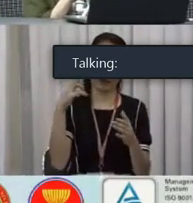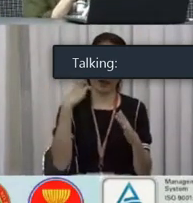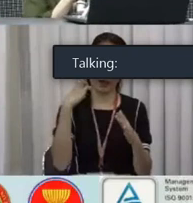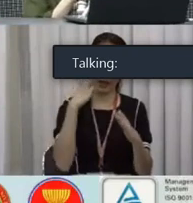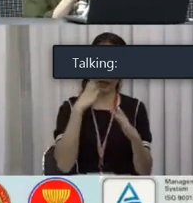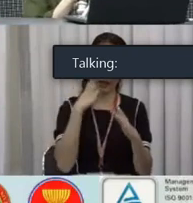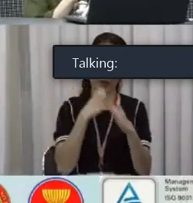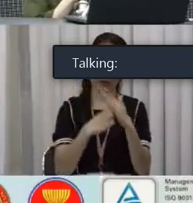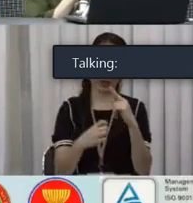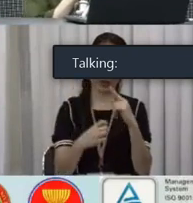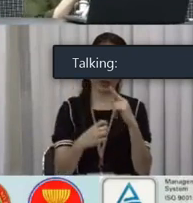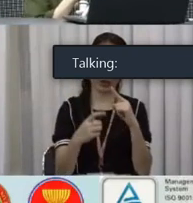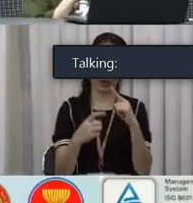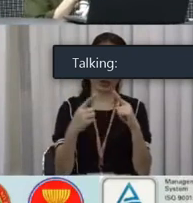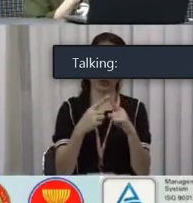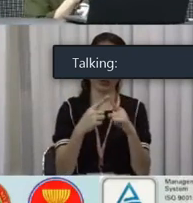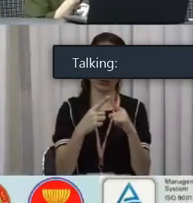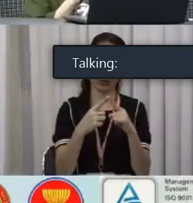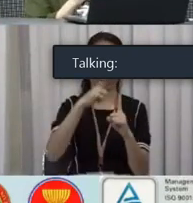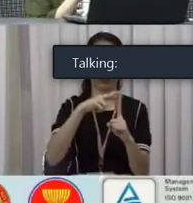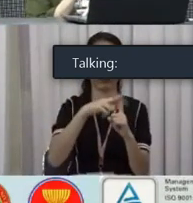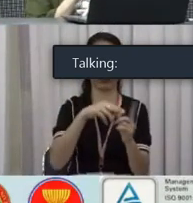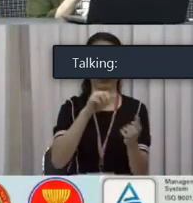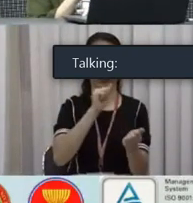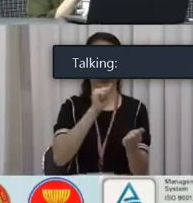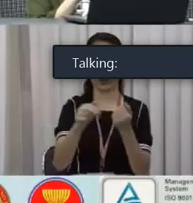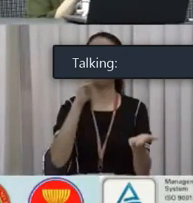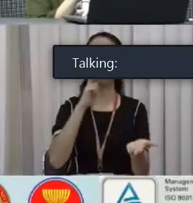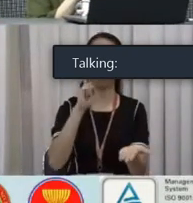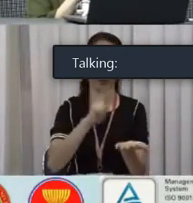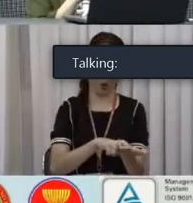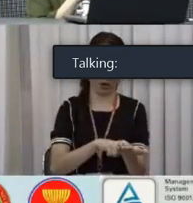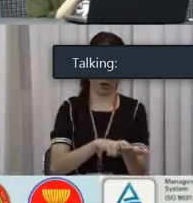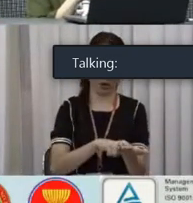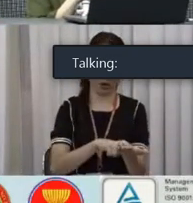magpass og mga employability reports. So